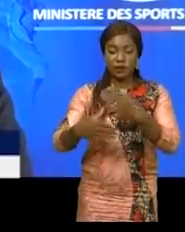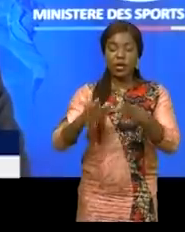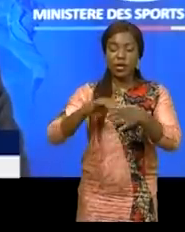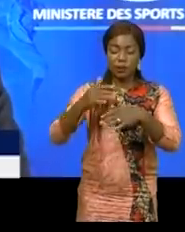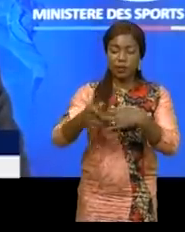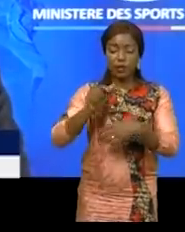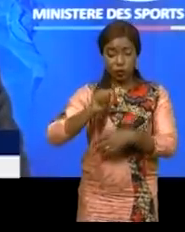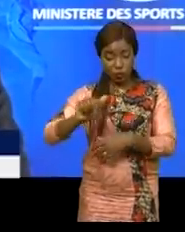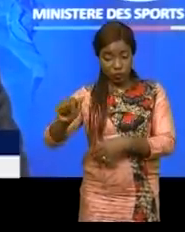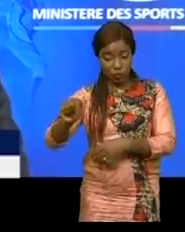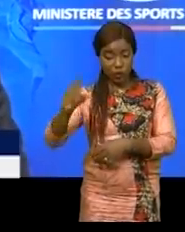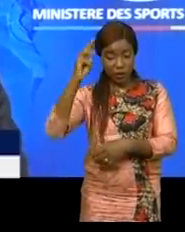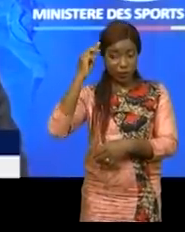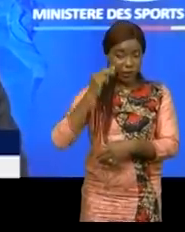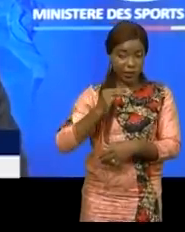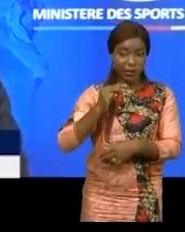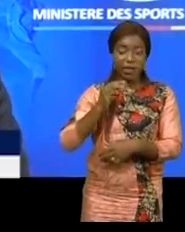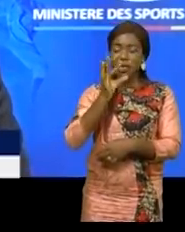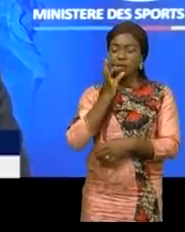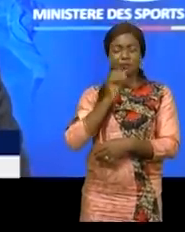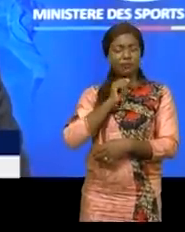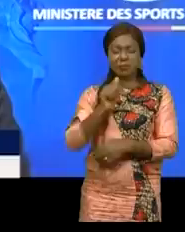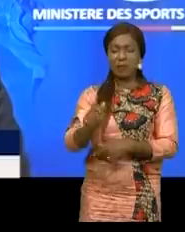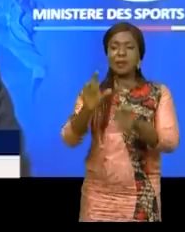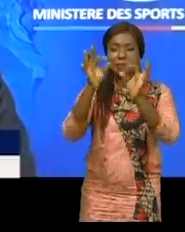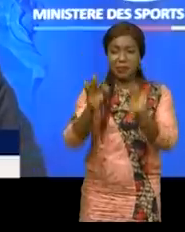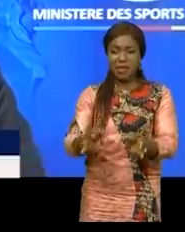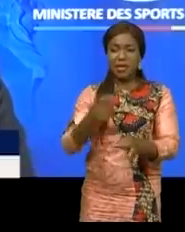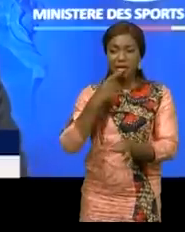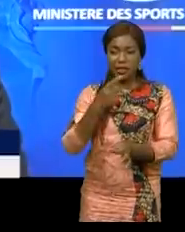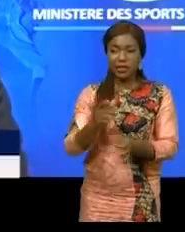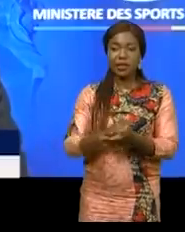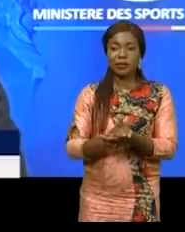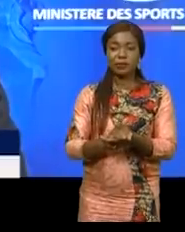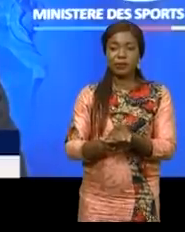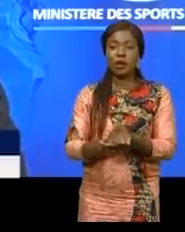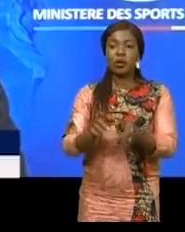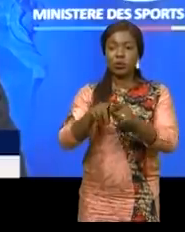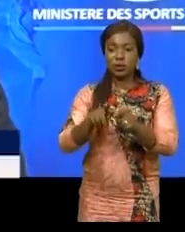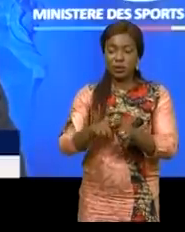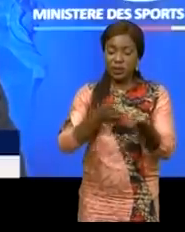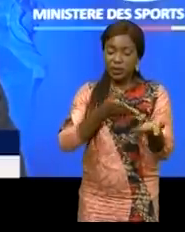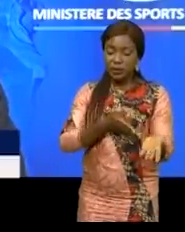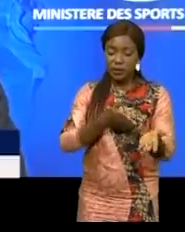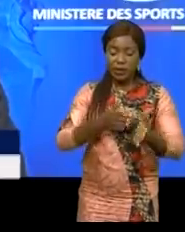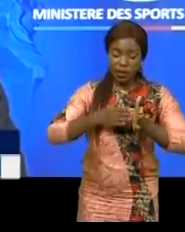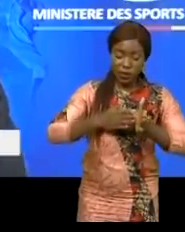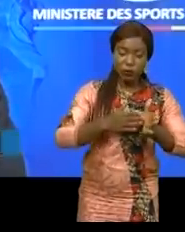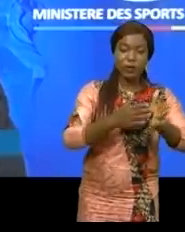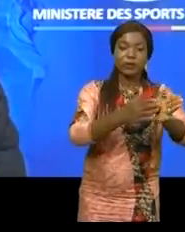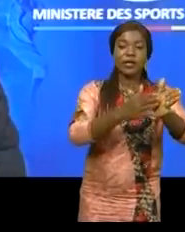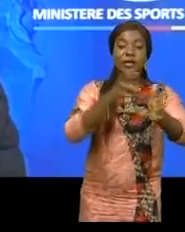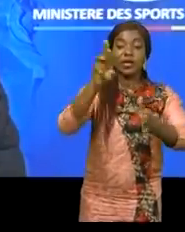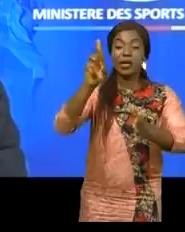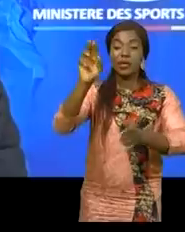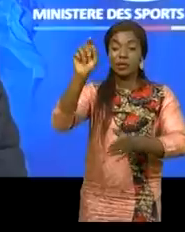et ne pas rester nuit ses déliés il a demandé l'accompagnement de la tartine ciel puisqu'elle